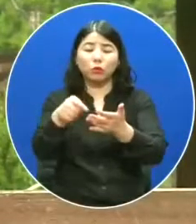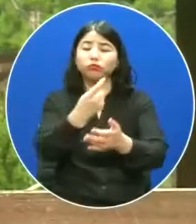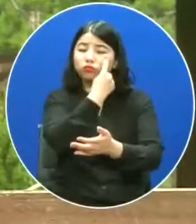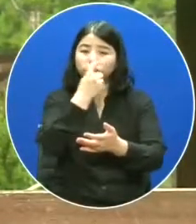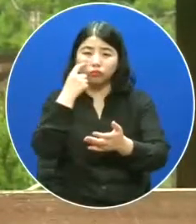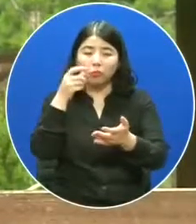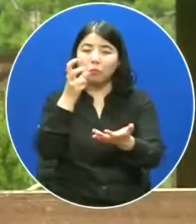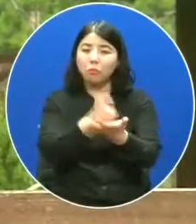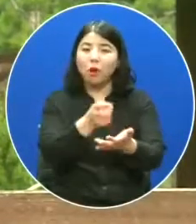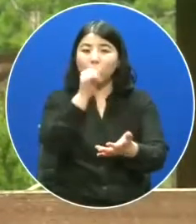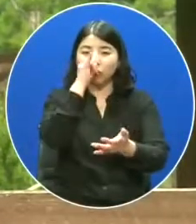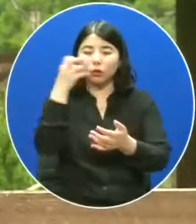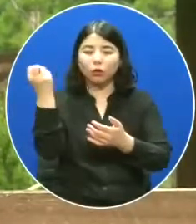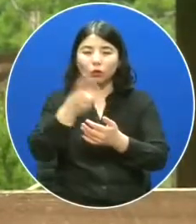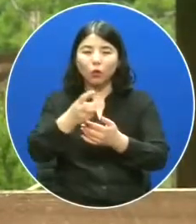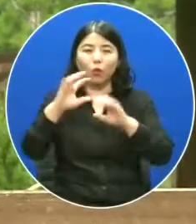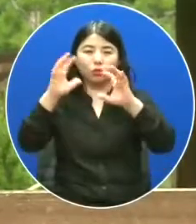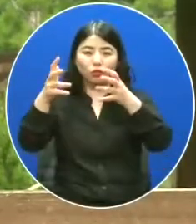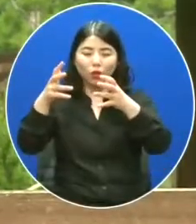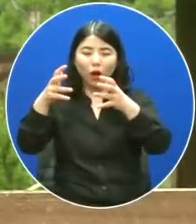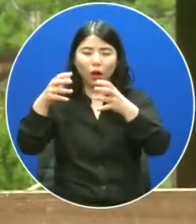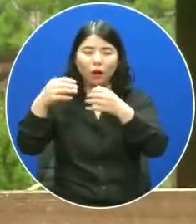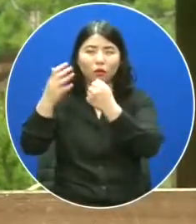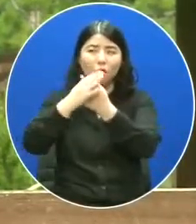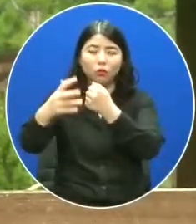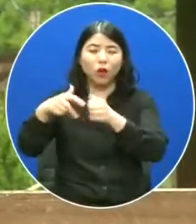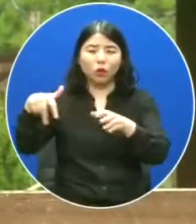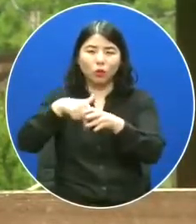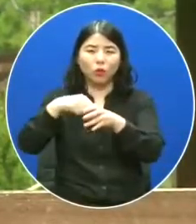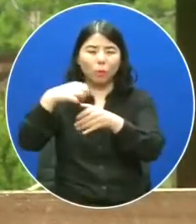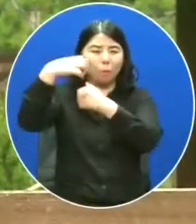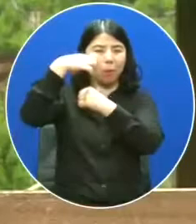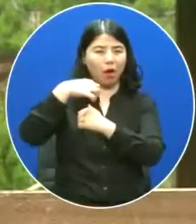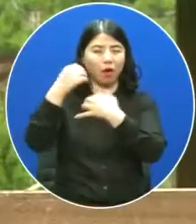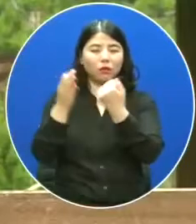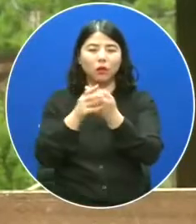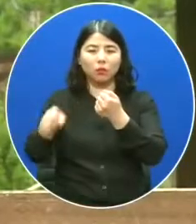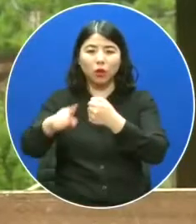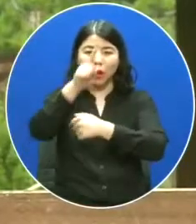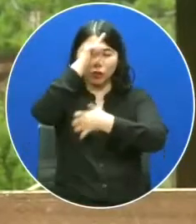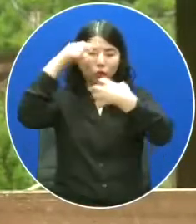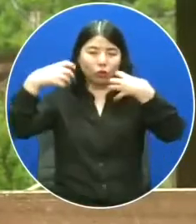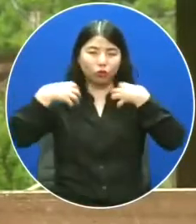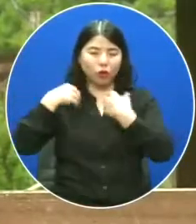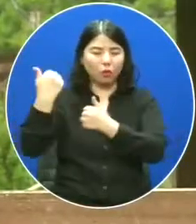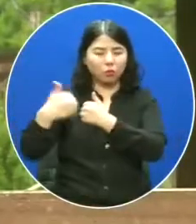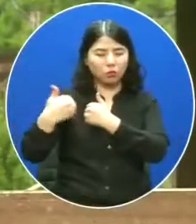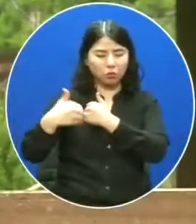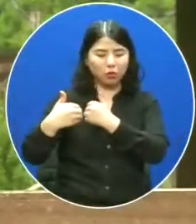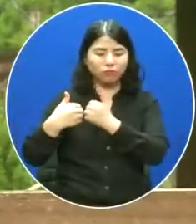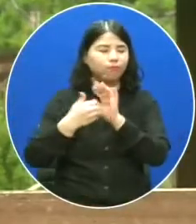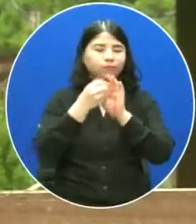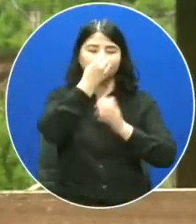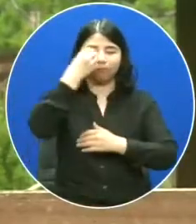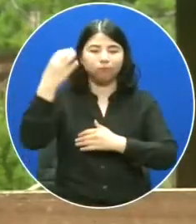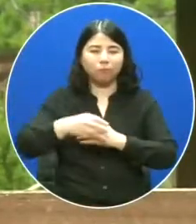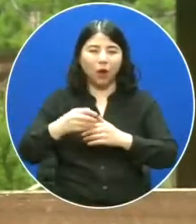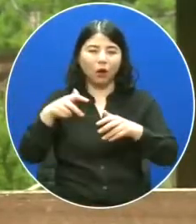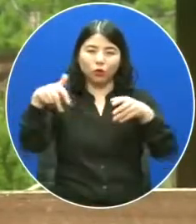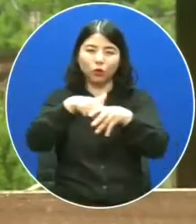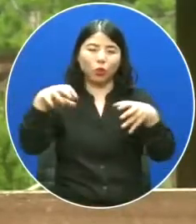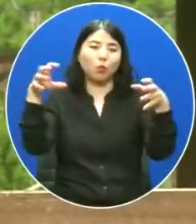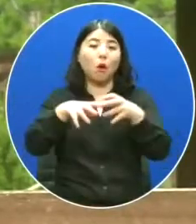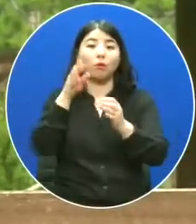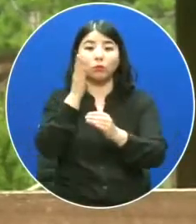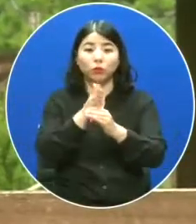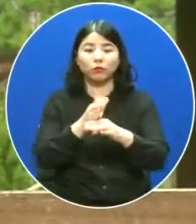모임 제한 조치는 국가에 의한 종교 탄압이라는 주장을 펼치며 정부의 자제 요청을 무시한 채 종교 모임을 지속적으로